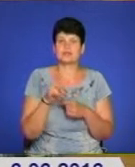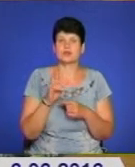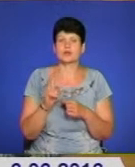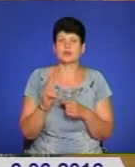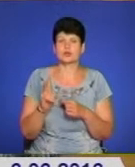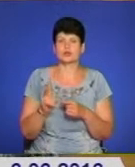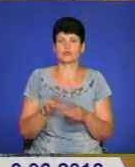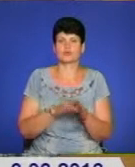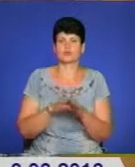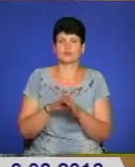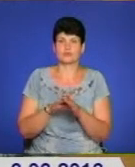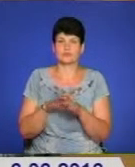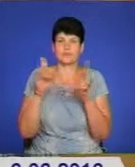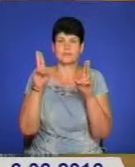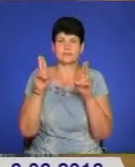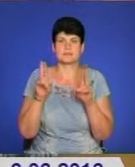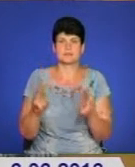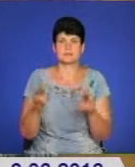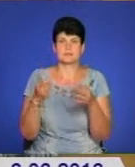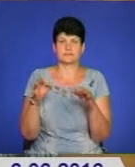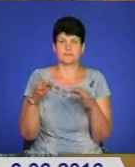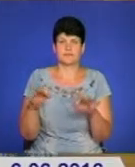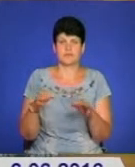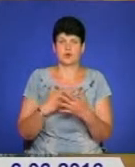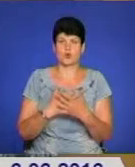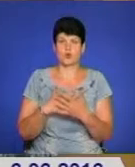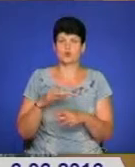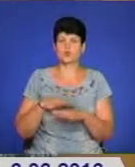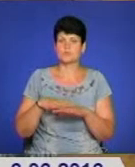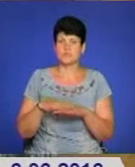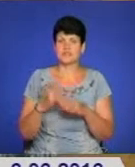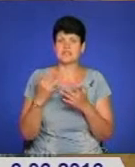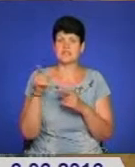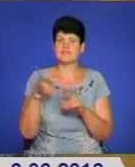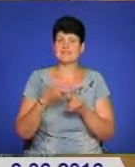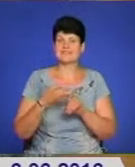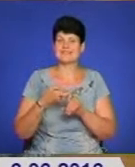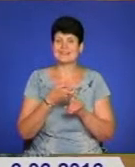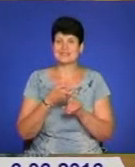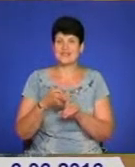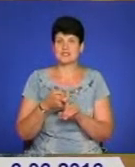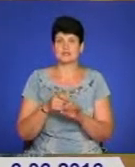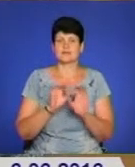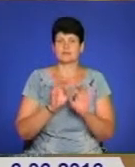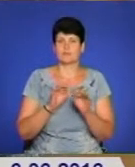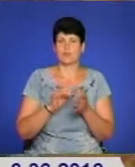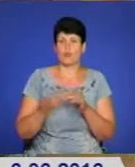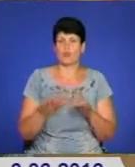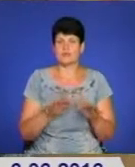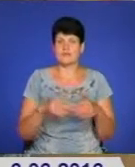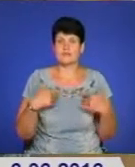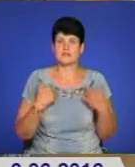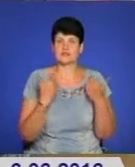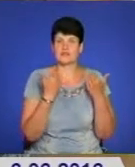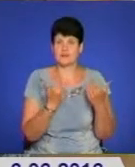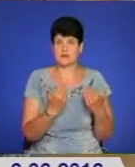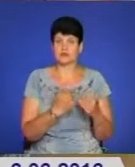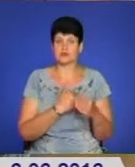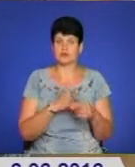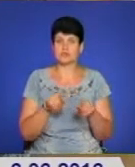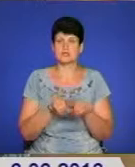принципи демократії і принципи розвитку справжнього громадянського суспільства. Наскільки від вас залежить висновлення тої чи іншої події, тому, вітаючи сьогодні вас, хочу в